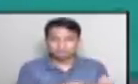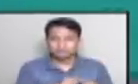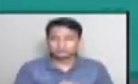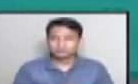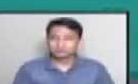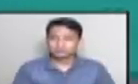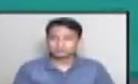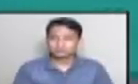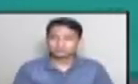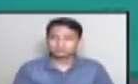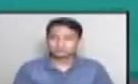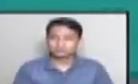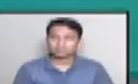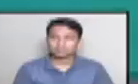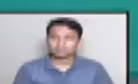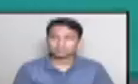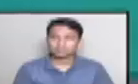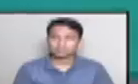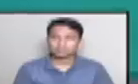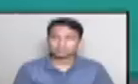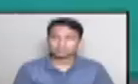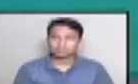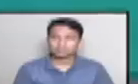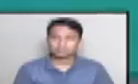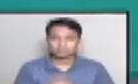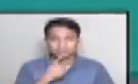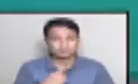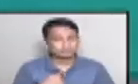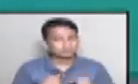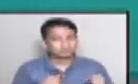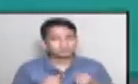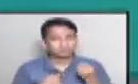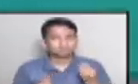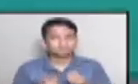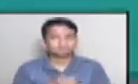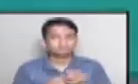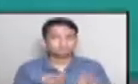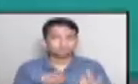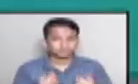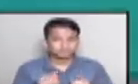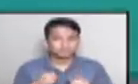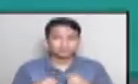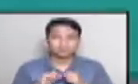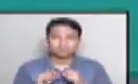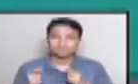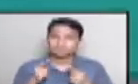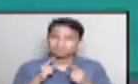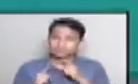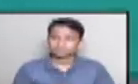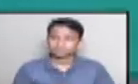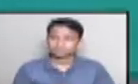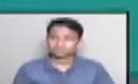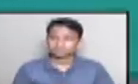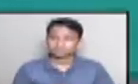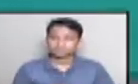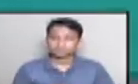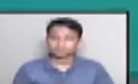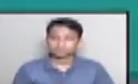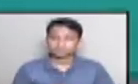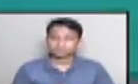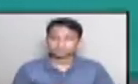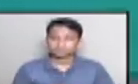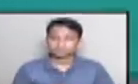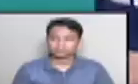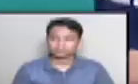Ay, sir, hindi po totoo na pinagtatanggal sila, sir. Pinag-report po sila dito para kausapin po. Okay.